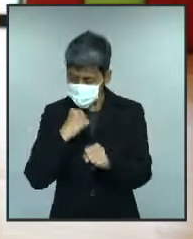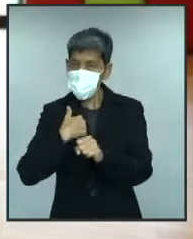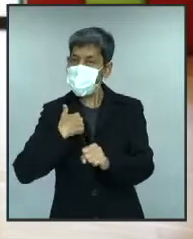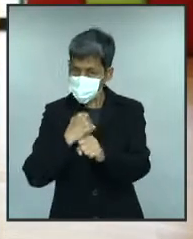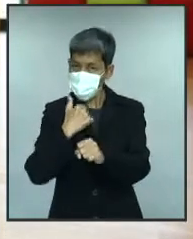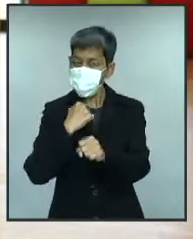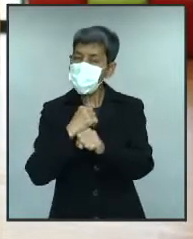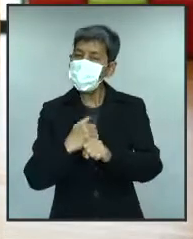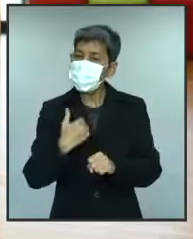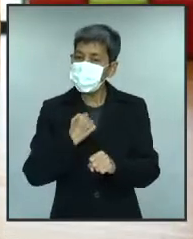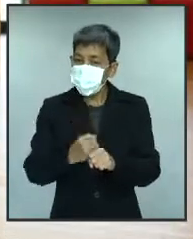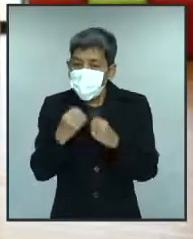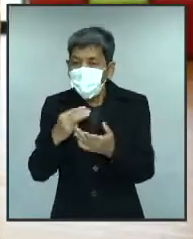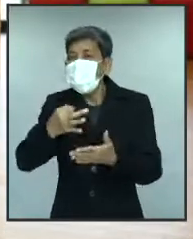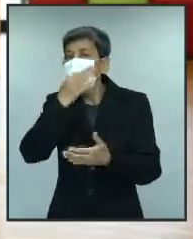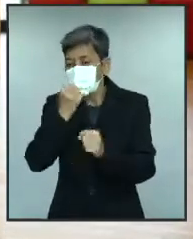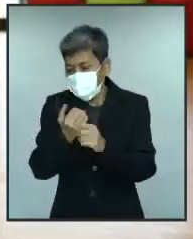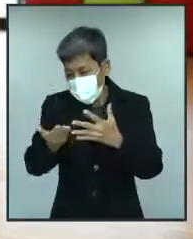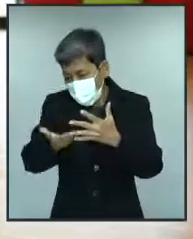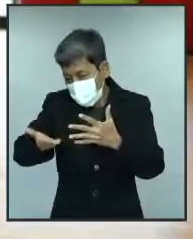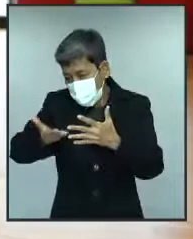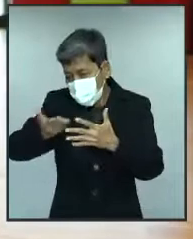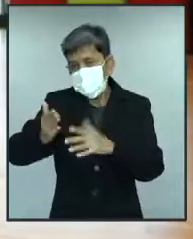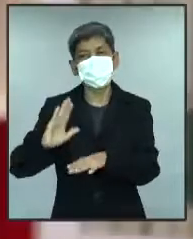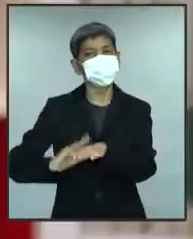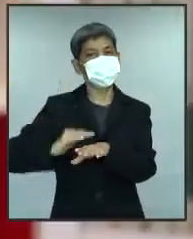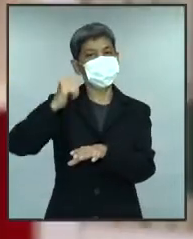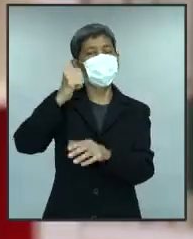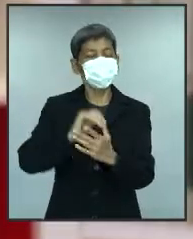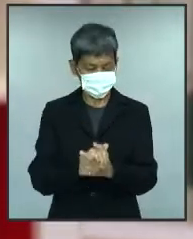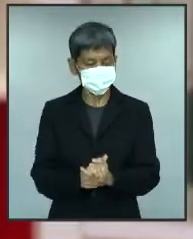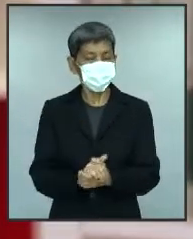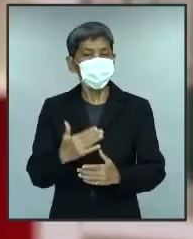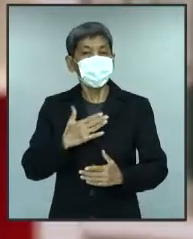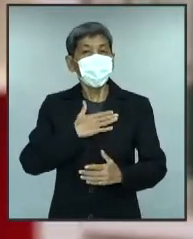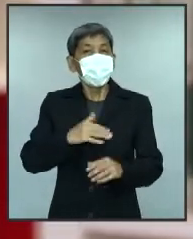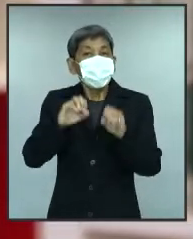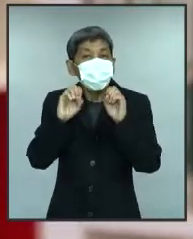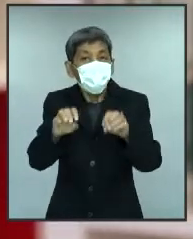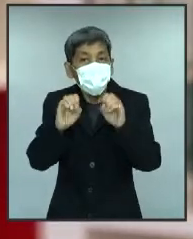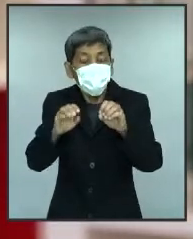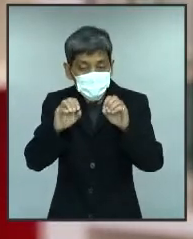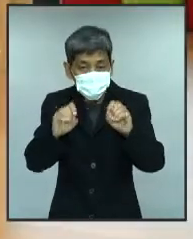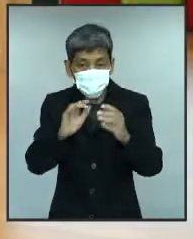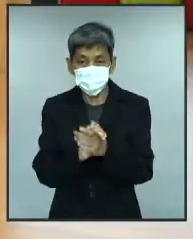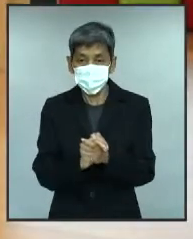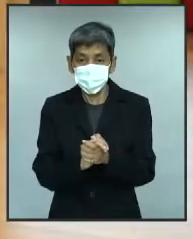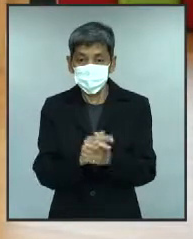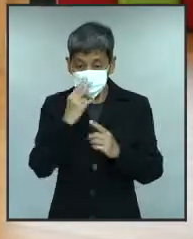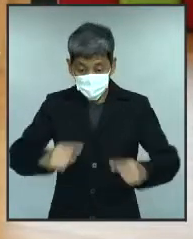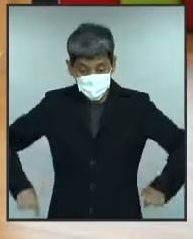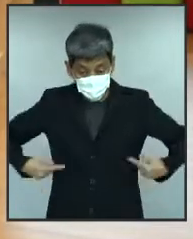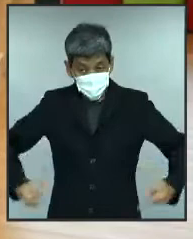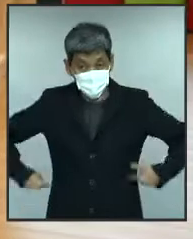ำได้ด้วย แล้วมันเป็นการต่อยอดให้เขาในอาชีพในอนาคตได้ด้วยนะ ถูกต้องเพราะว่าตอนที่เราสอนเองเนี่ยตัวนี้เ